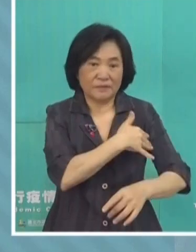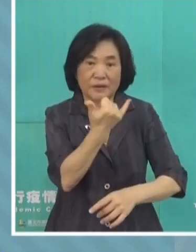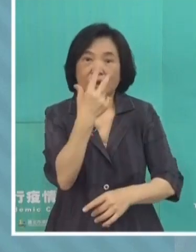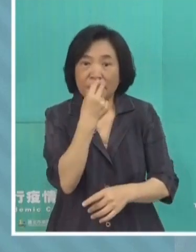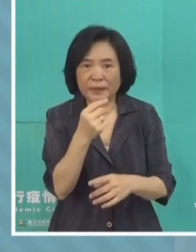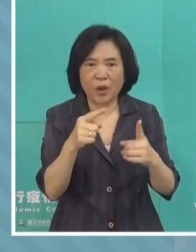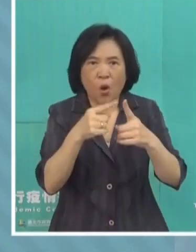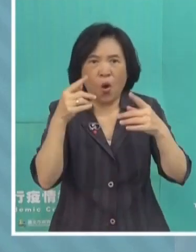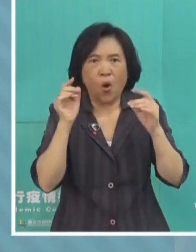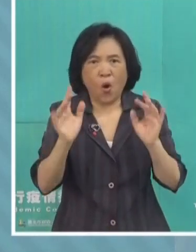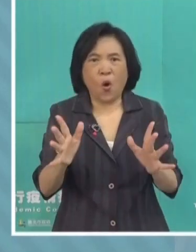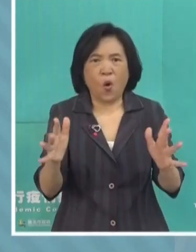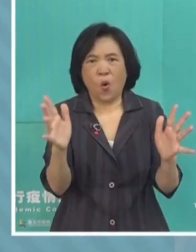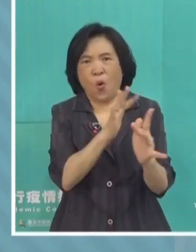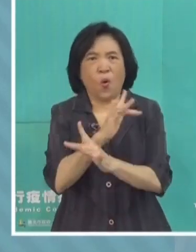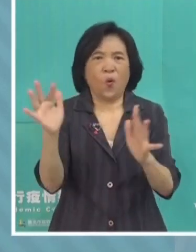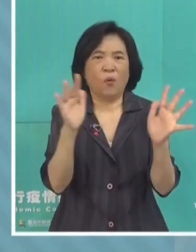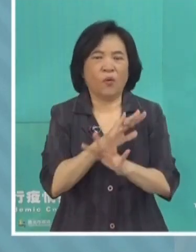以我们就